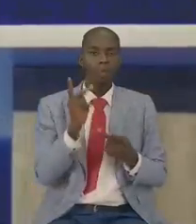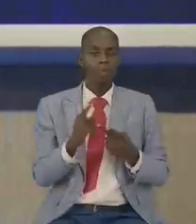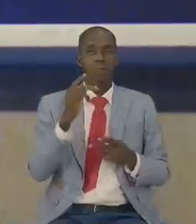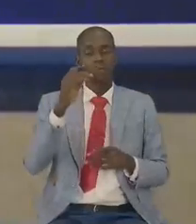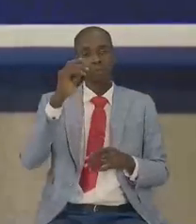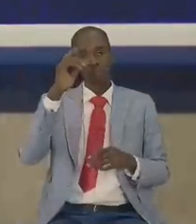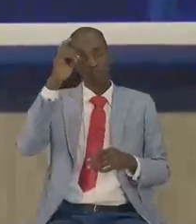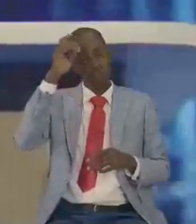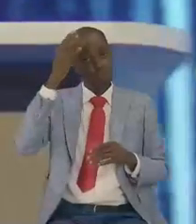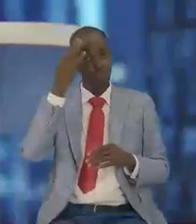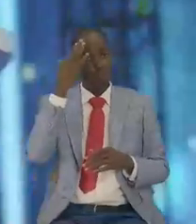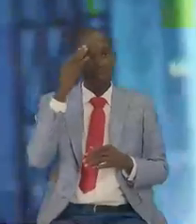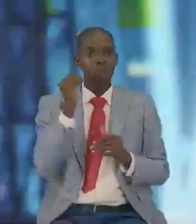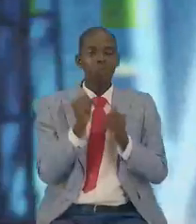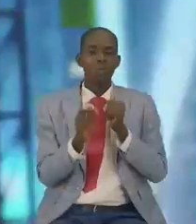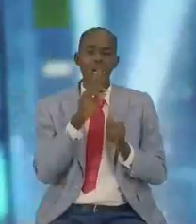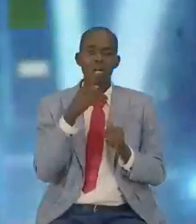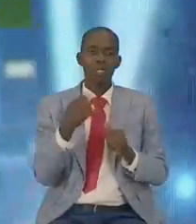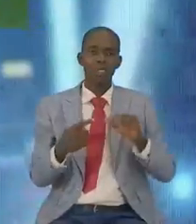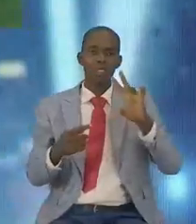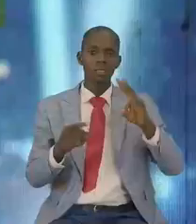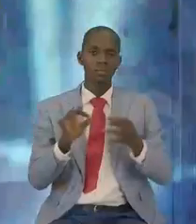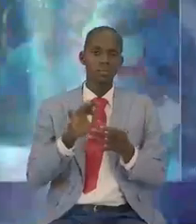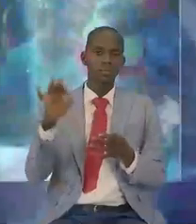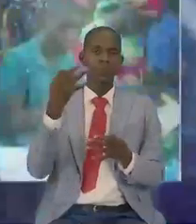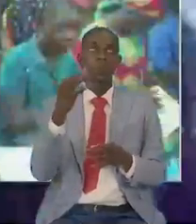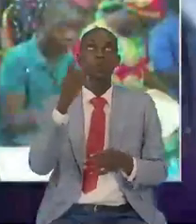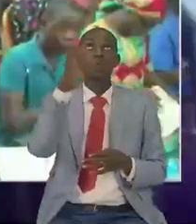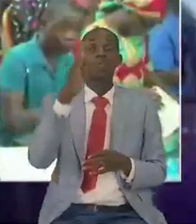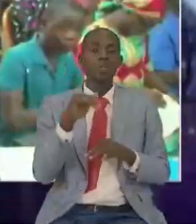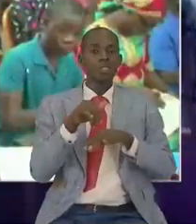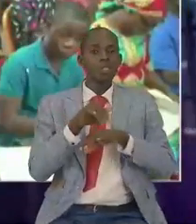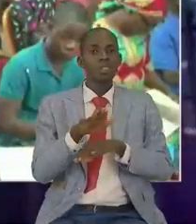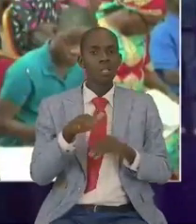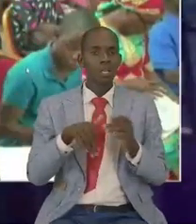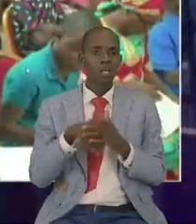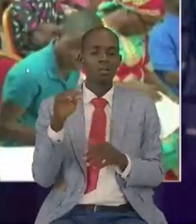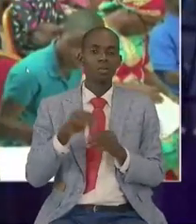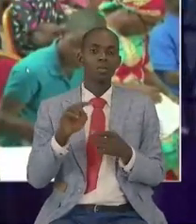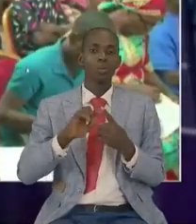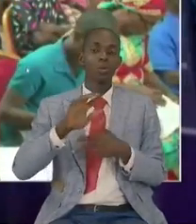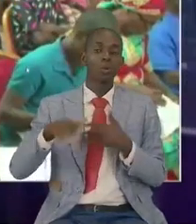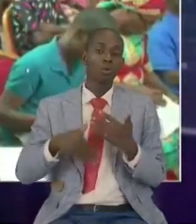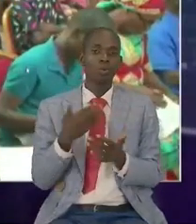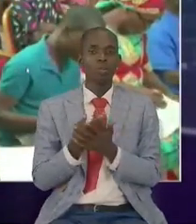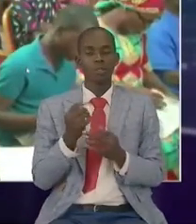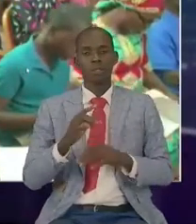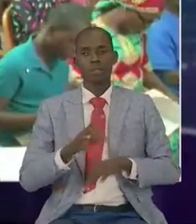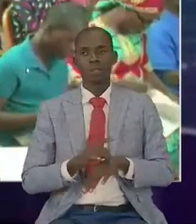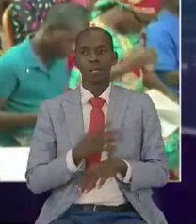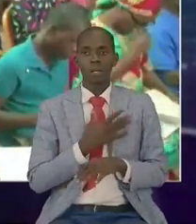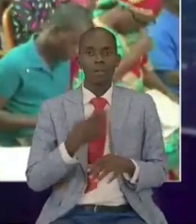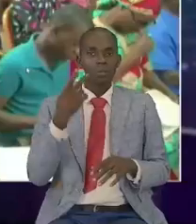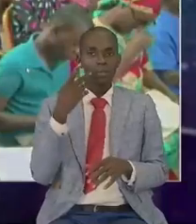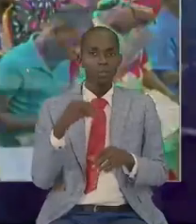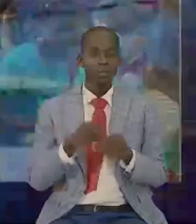esprits de Dieu envoyés par toute la terre. Et il nous dit dans